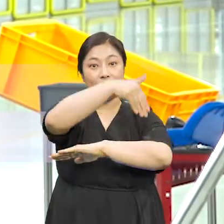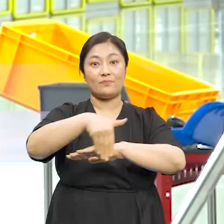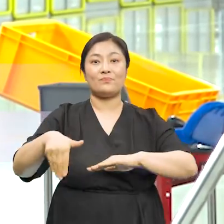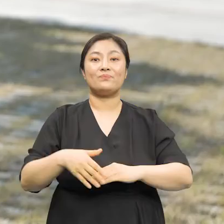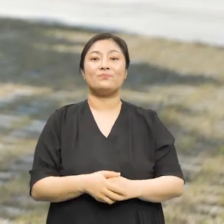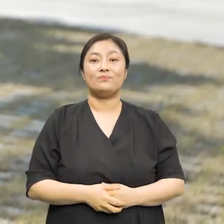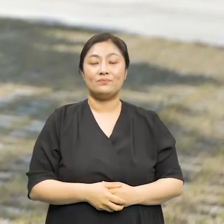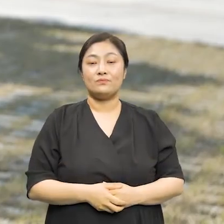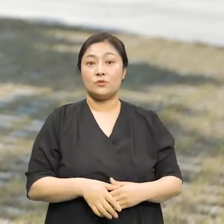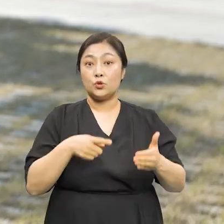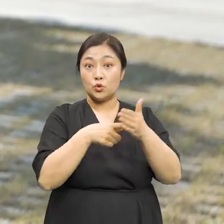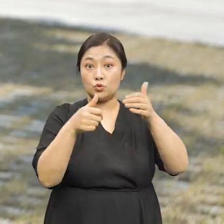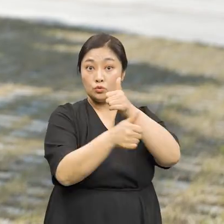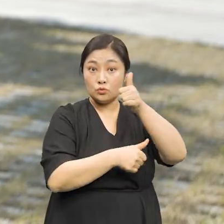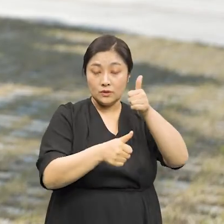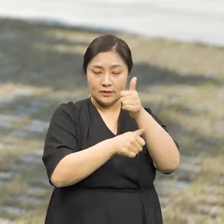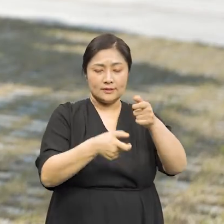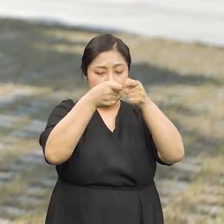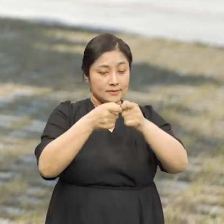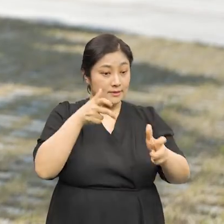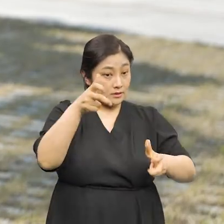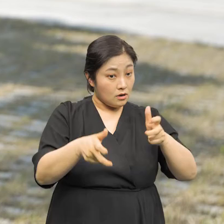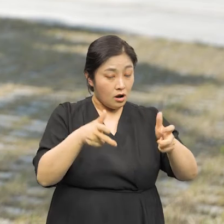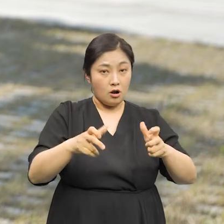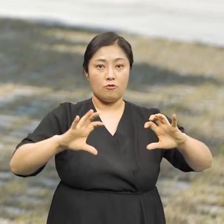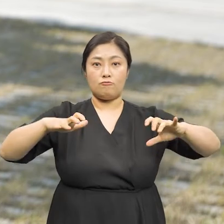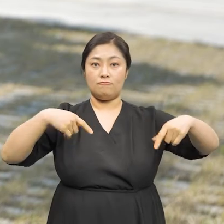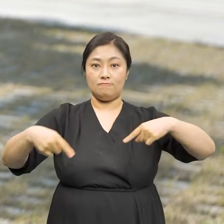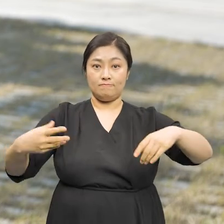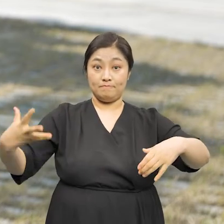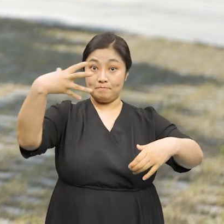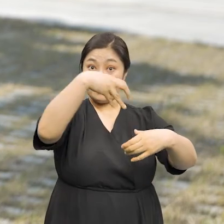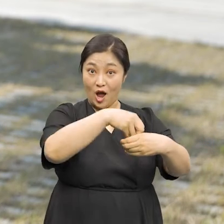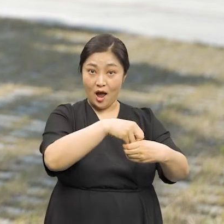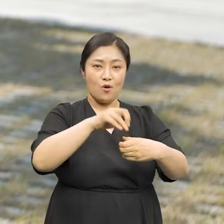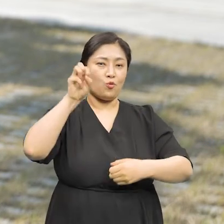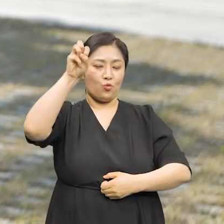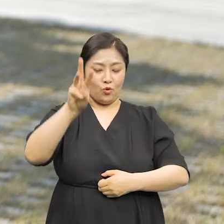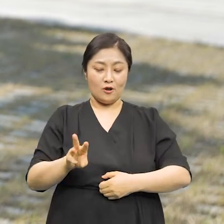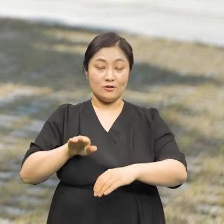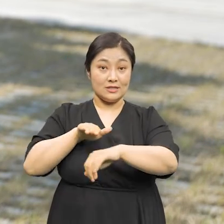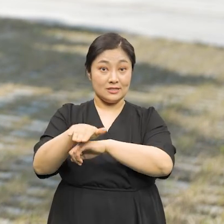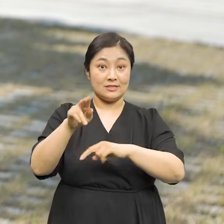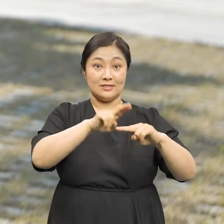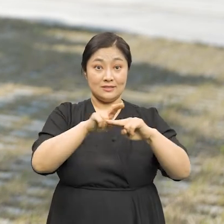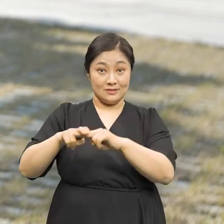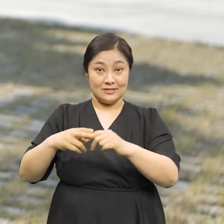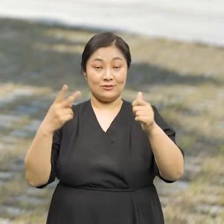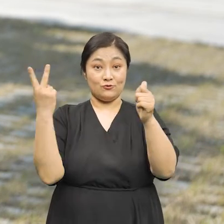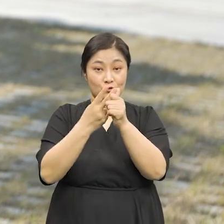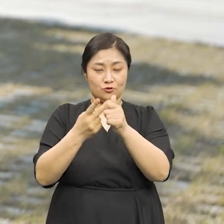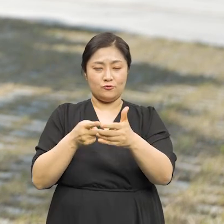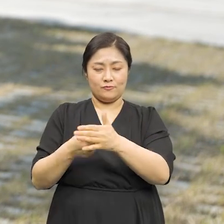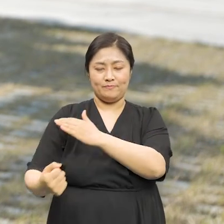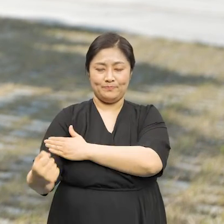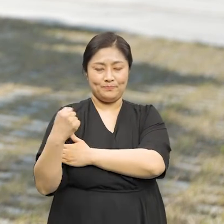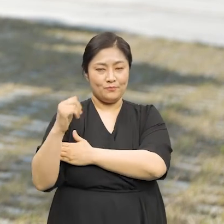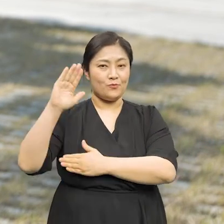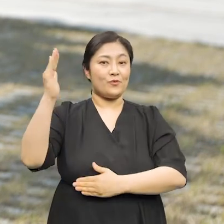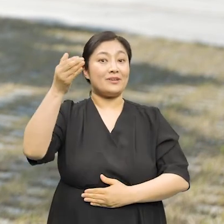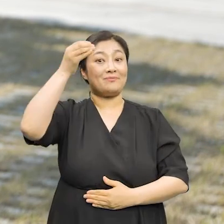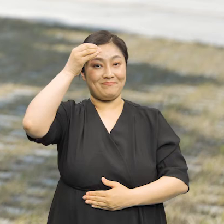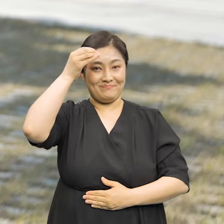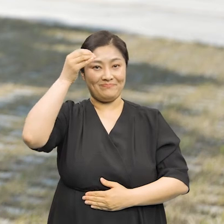방침입니다. 추진위가 마련할 세부 사업들이 국정과제에 반영돼 광주형 일자리 시즌2의 추진 동력이